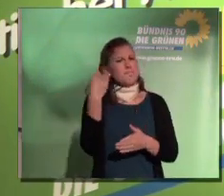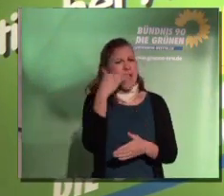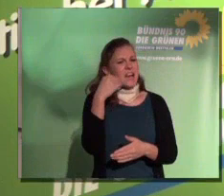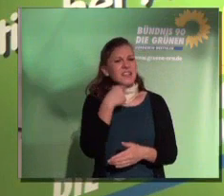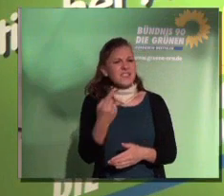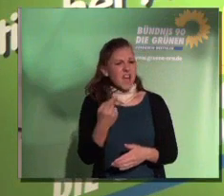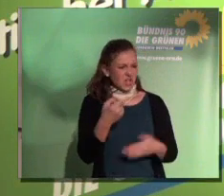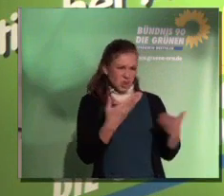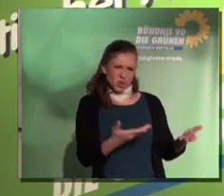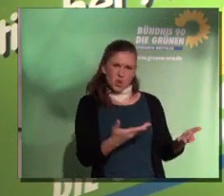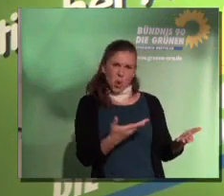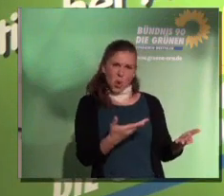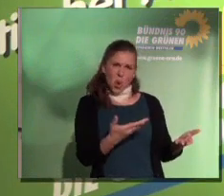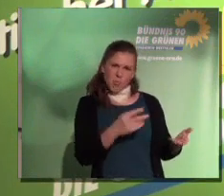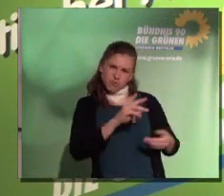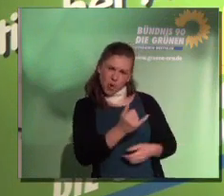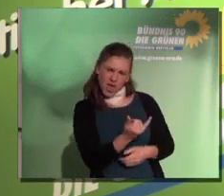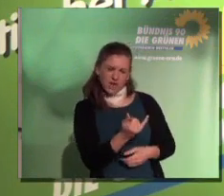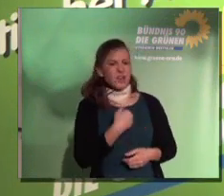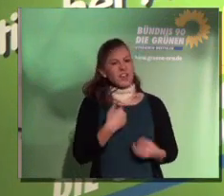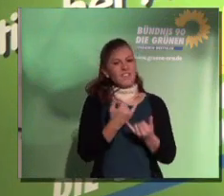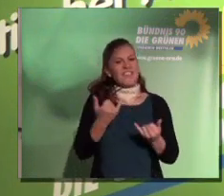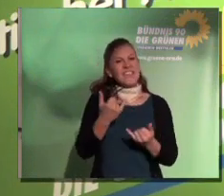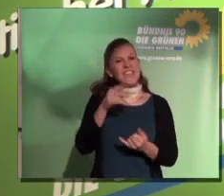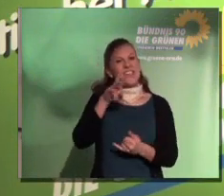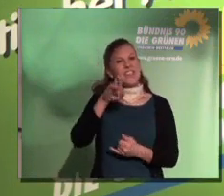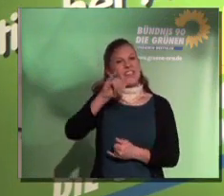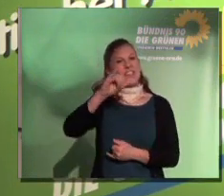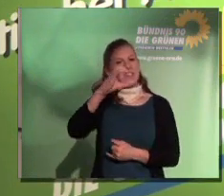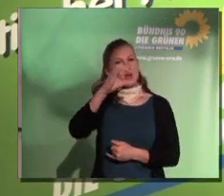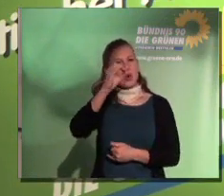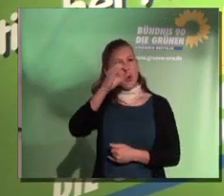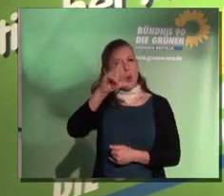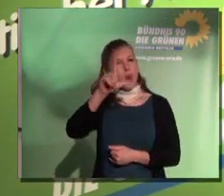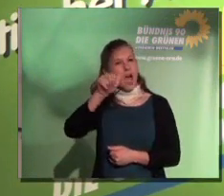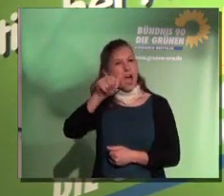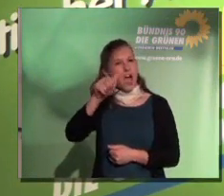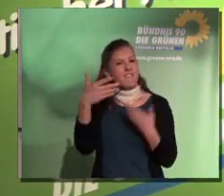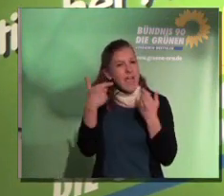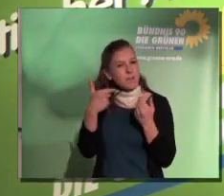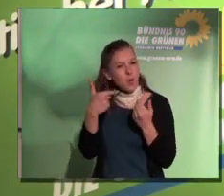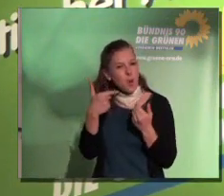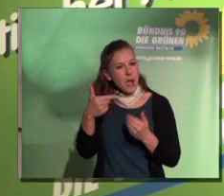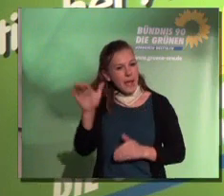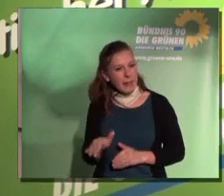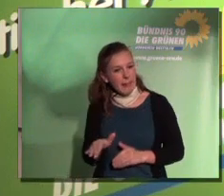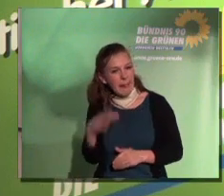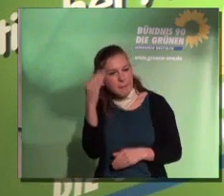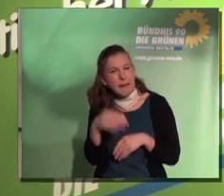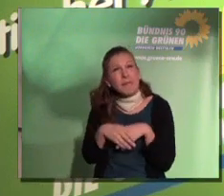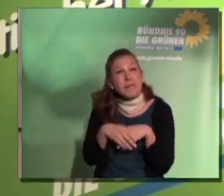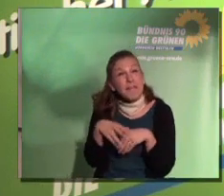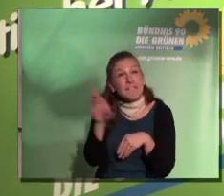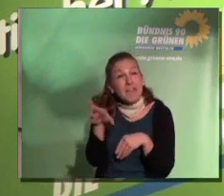an die Ricola-Werbung. Da sehe ich immer so ein kleines grünes Männchen, kommt angerannt und fragt, wer hat's erfunden?